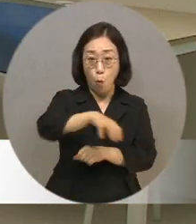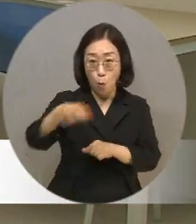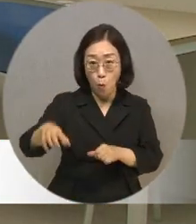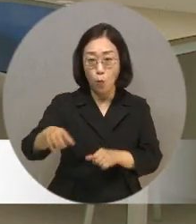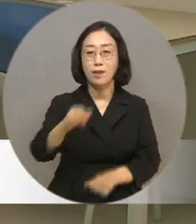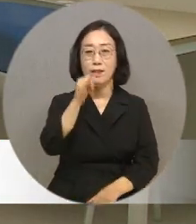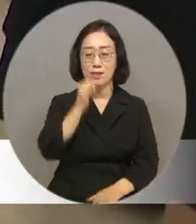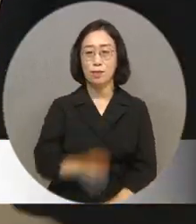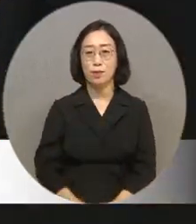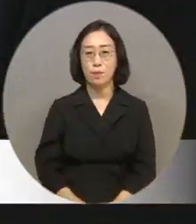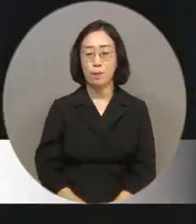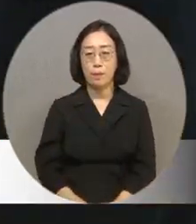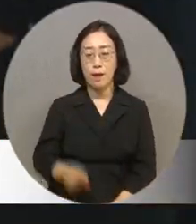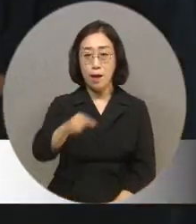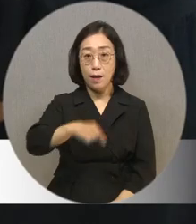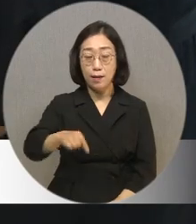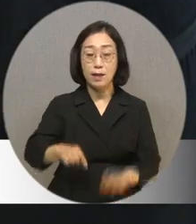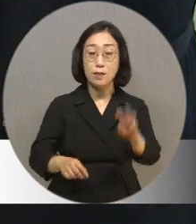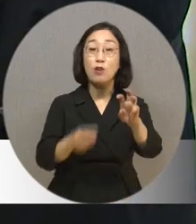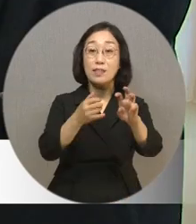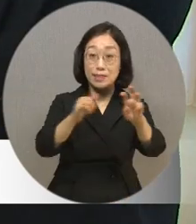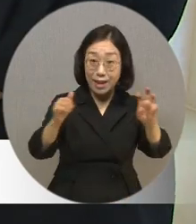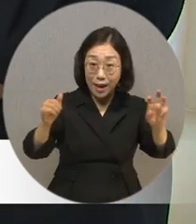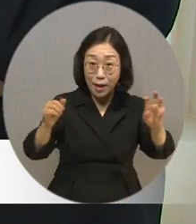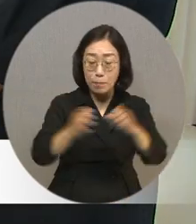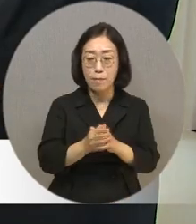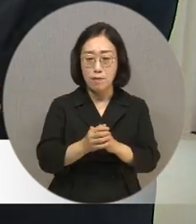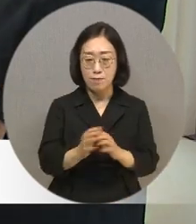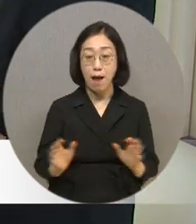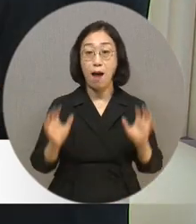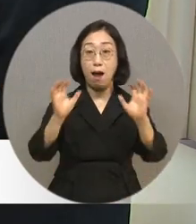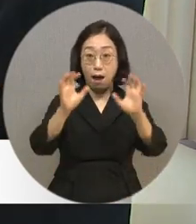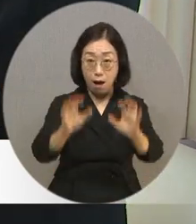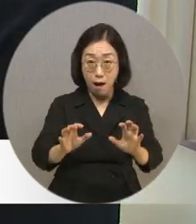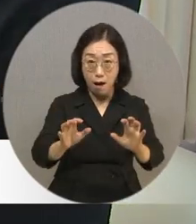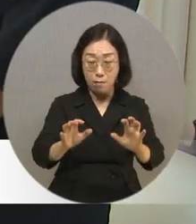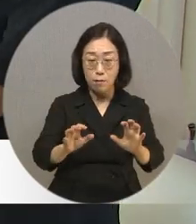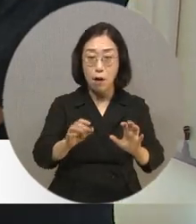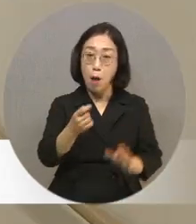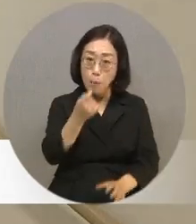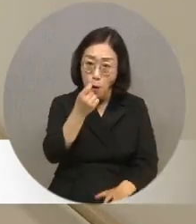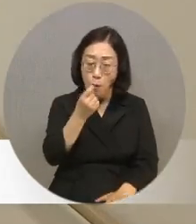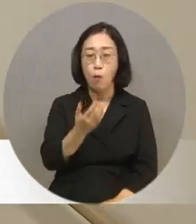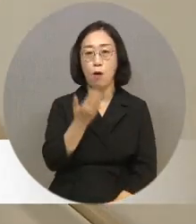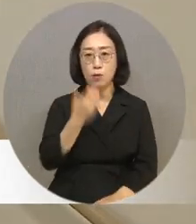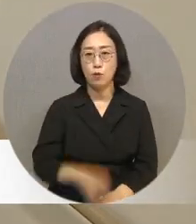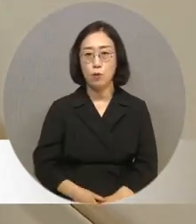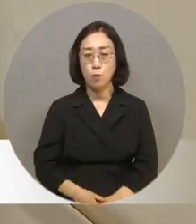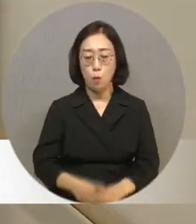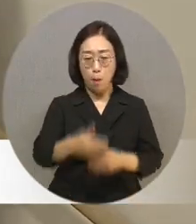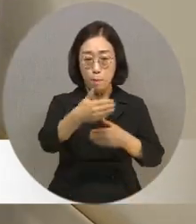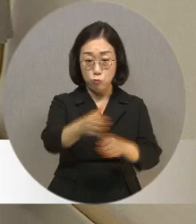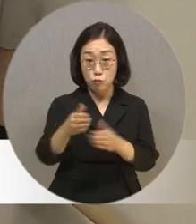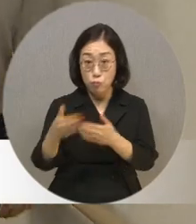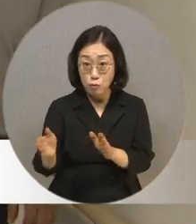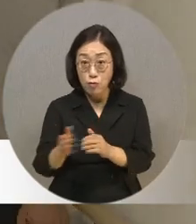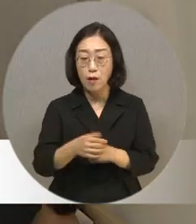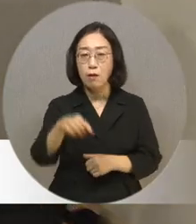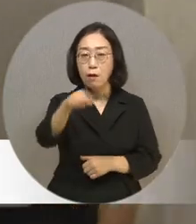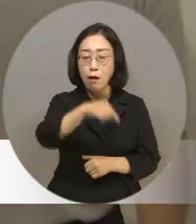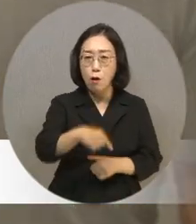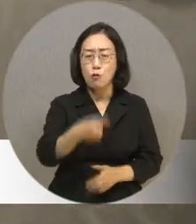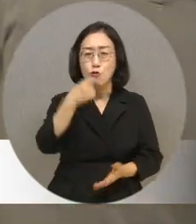있습니다 시설은 30명의 발달장애인이 동시에 이용할 수 있습니다 각 교육실 문앞에는 발달